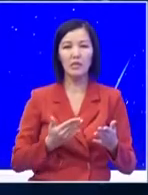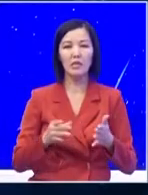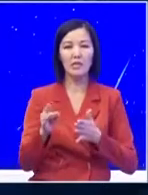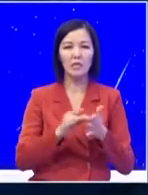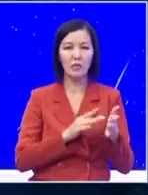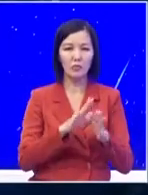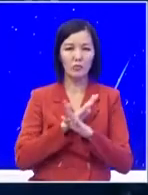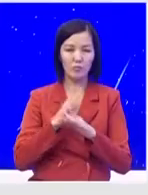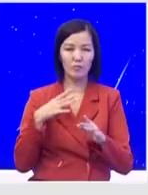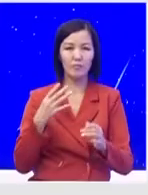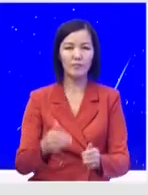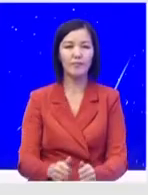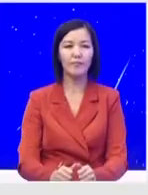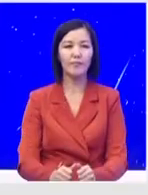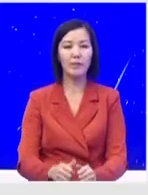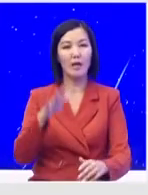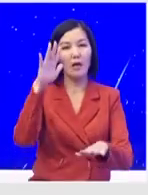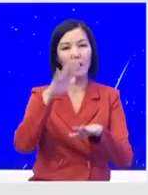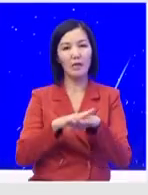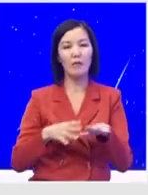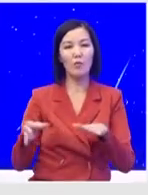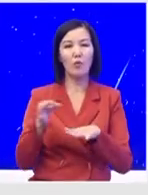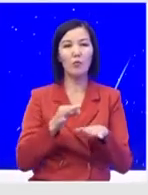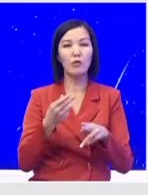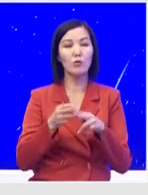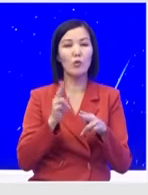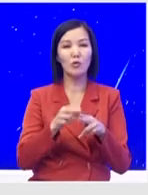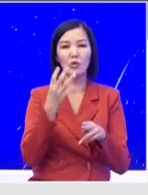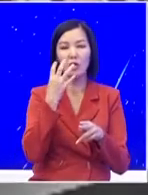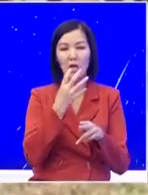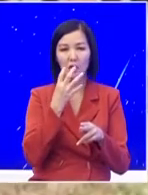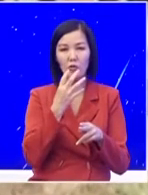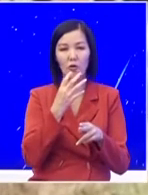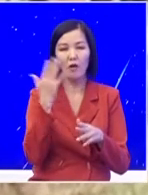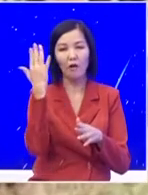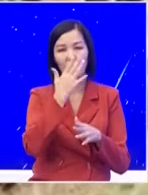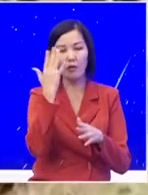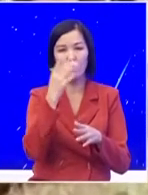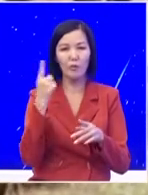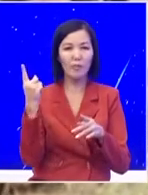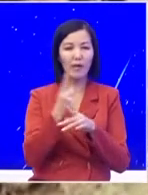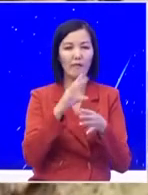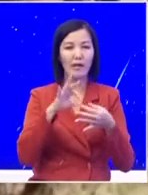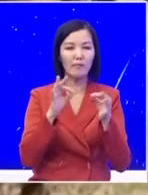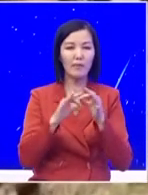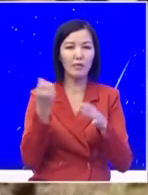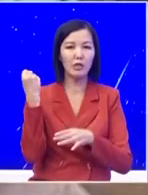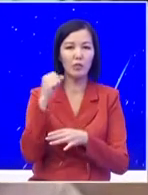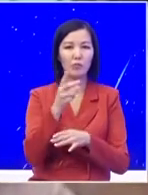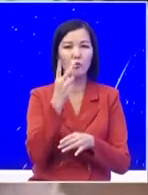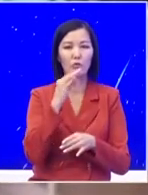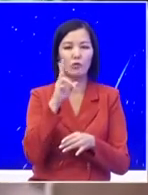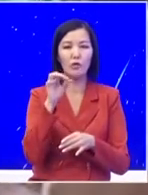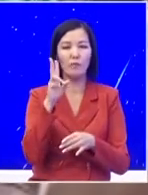неожиданно. Аким области очень тепло высказался о героях видео. Это наш первый олимпийский чемпион Жаксылык